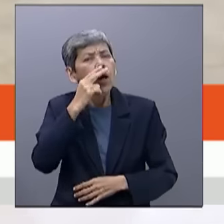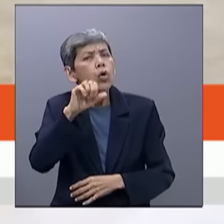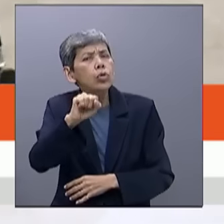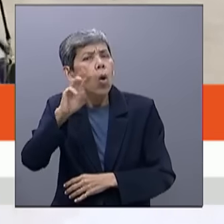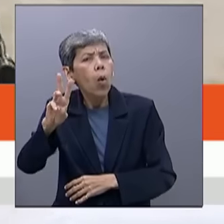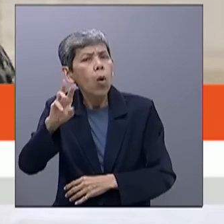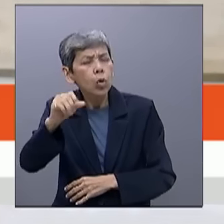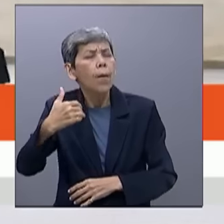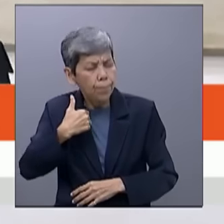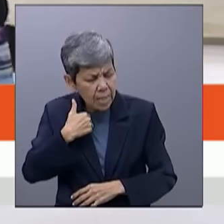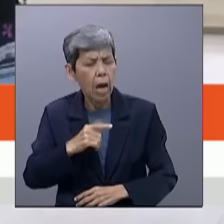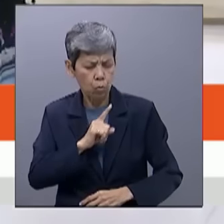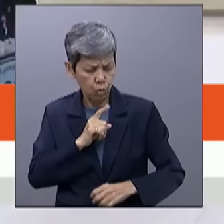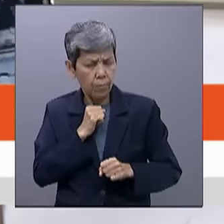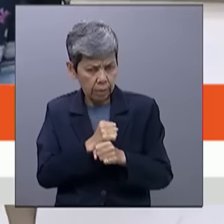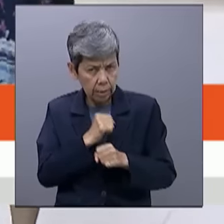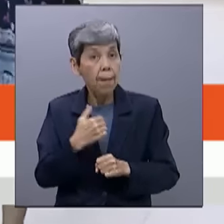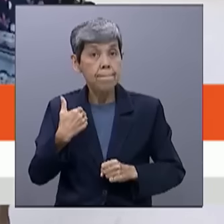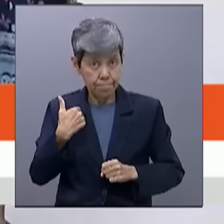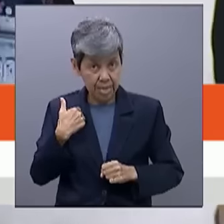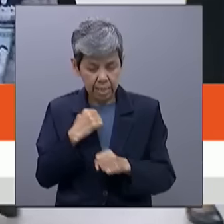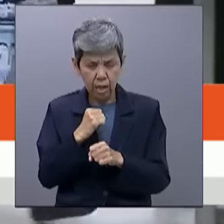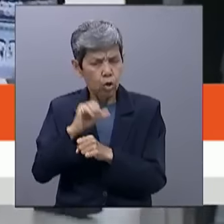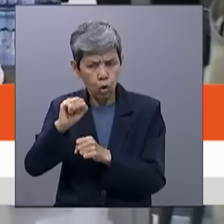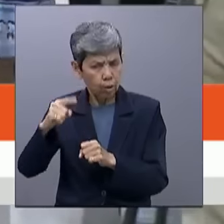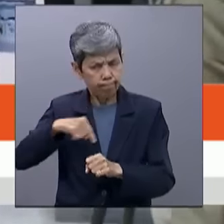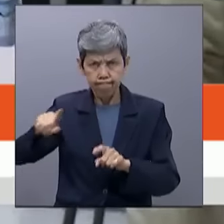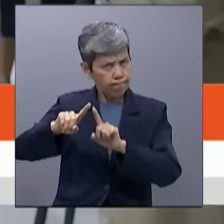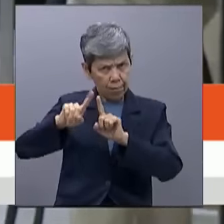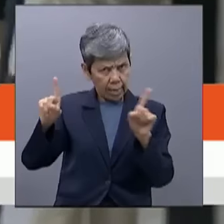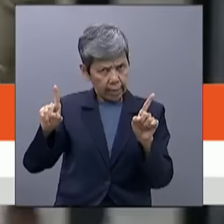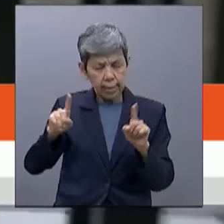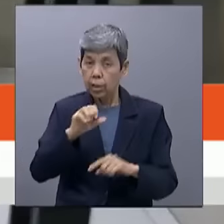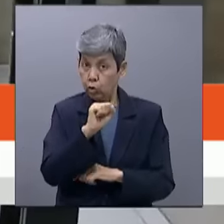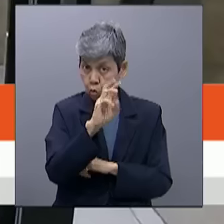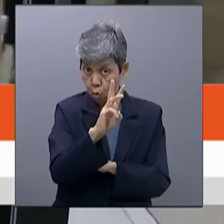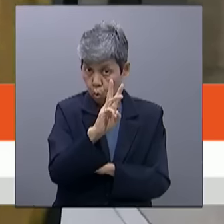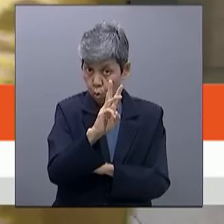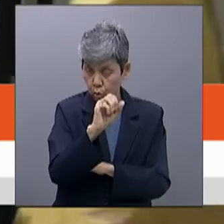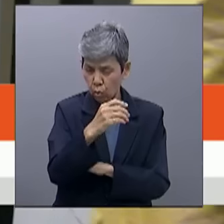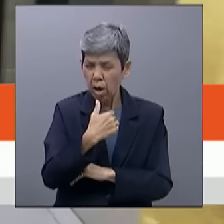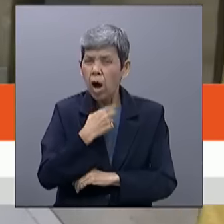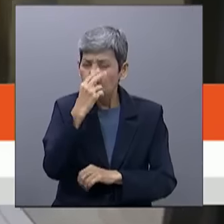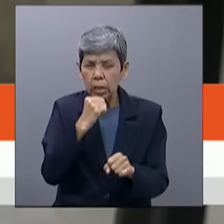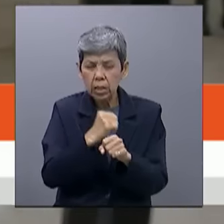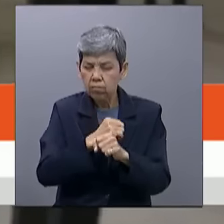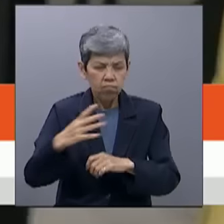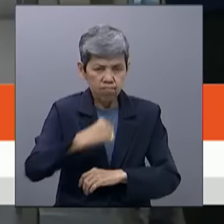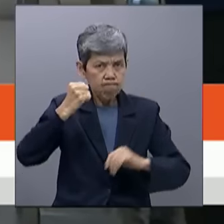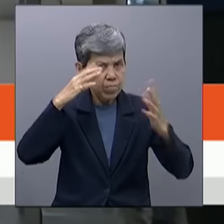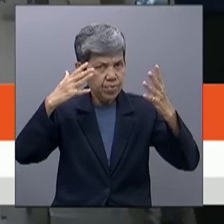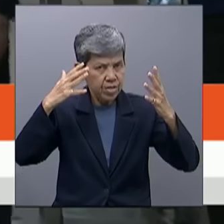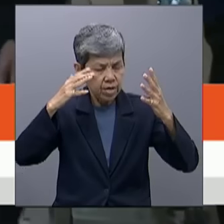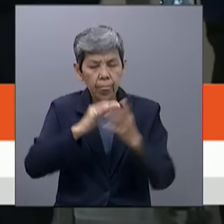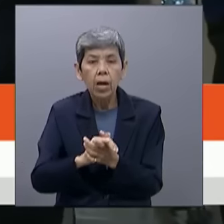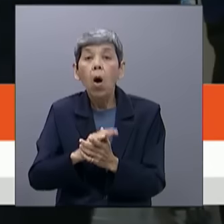เนี่ยเขามีหลักปฏิบัตินอกเหนือจากสส.อยู่อย่างหนึ่งก็คือเราจะไม่ค่อยกินรวบทั้งหมด